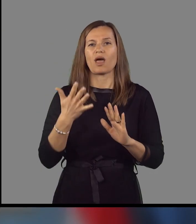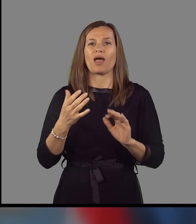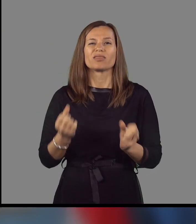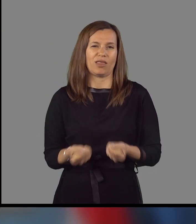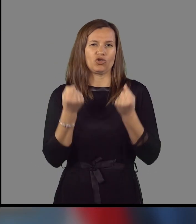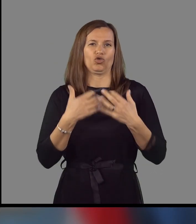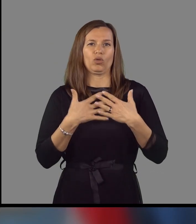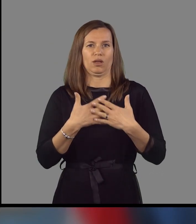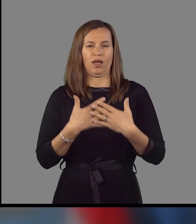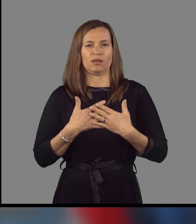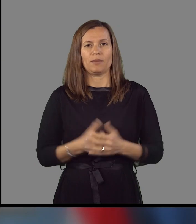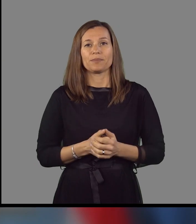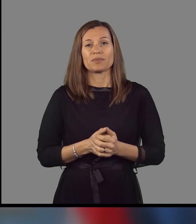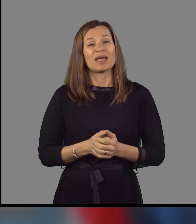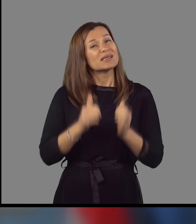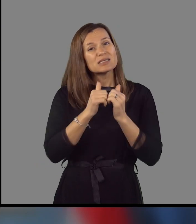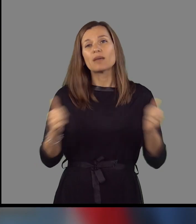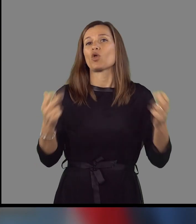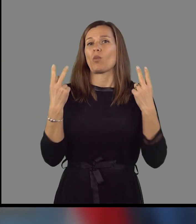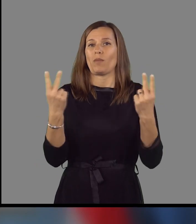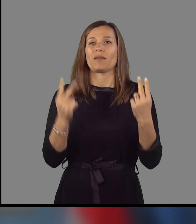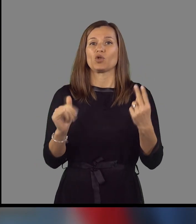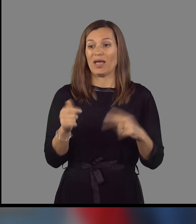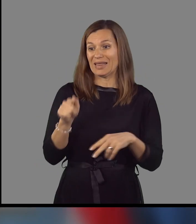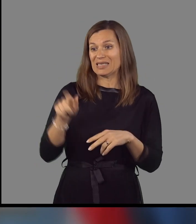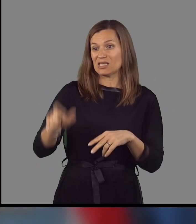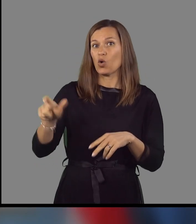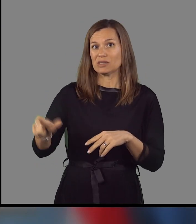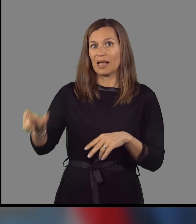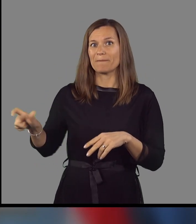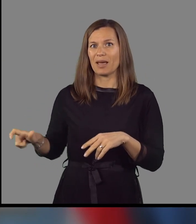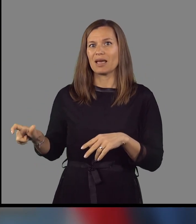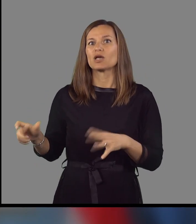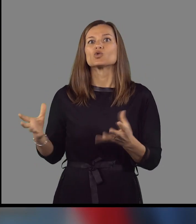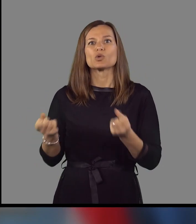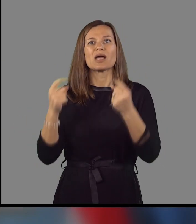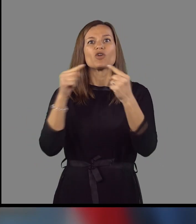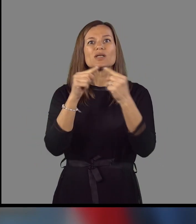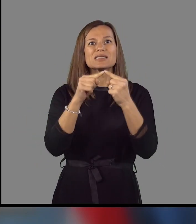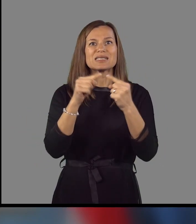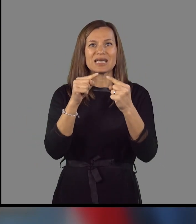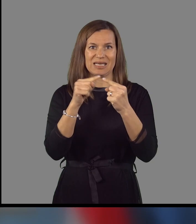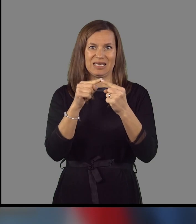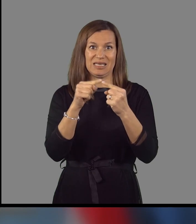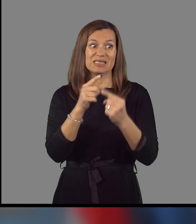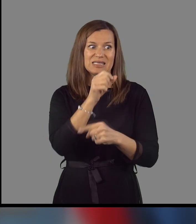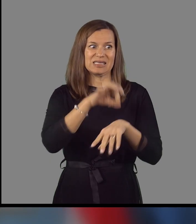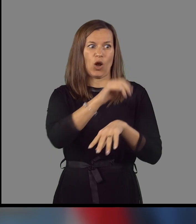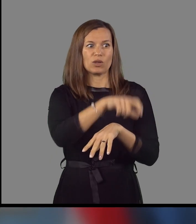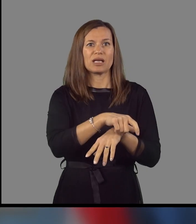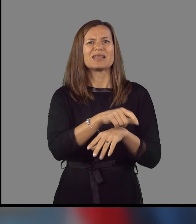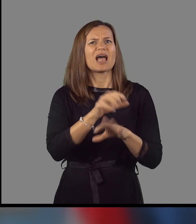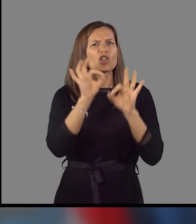težkega dihanja. Izjemno pomembno je, da tiste osebe, ki vzpostavljajo stik z zdravniki, res poznajo